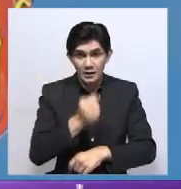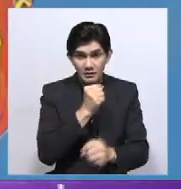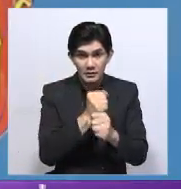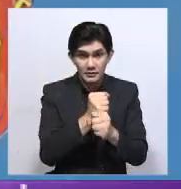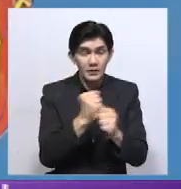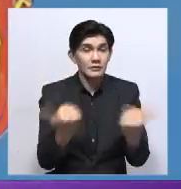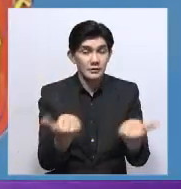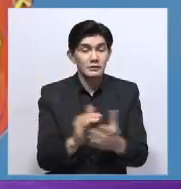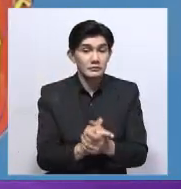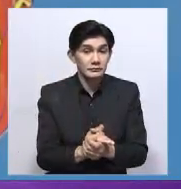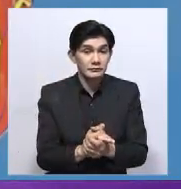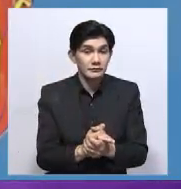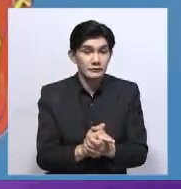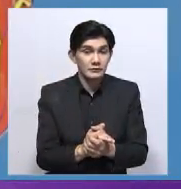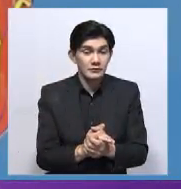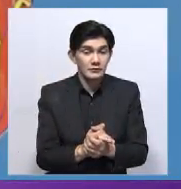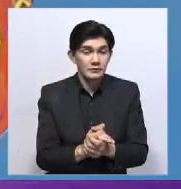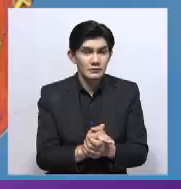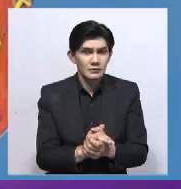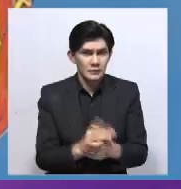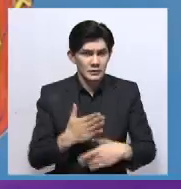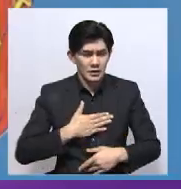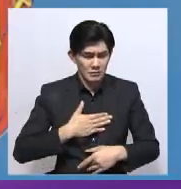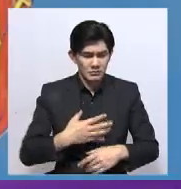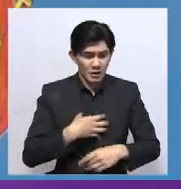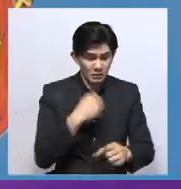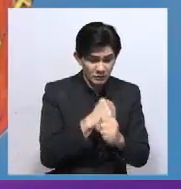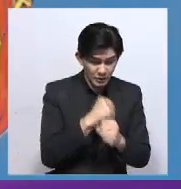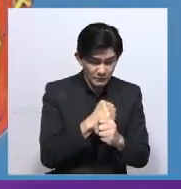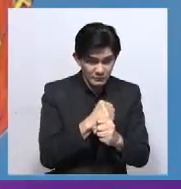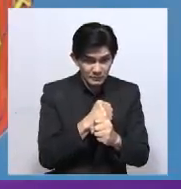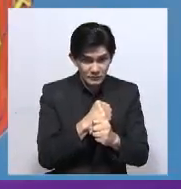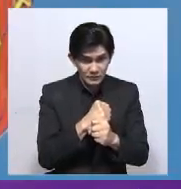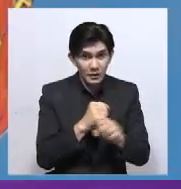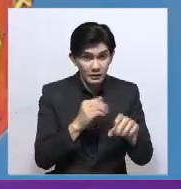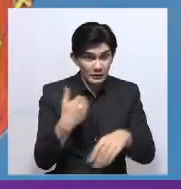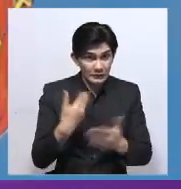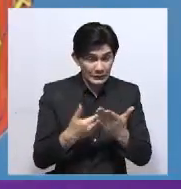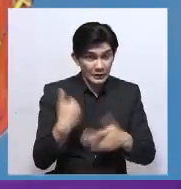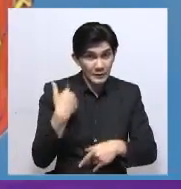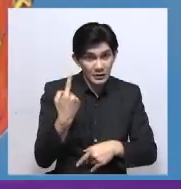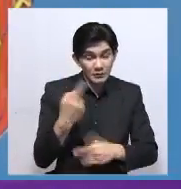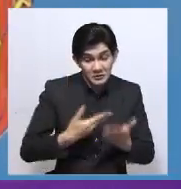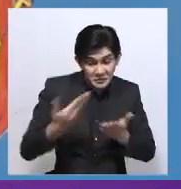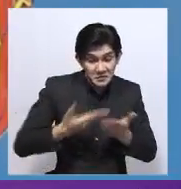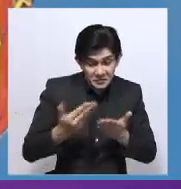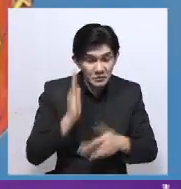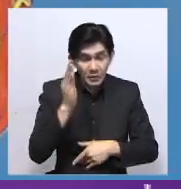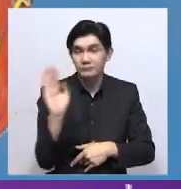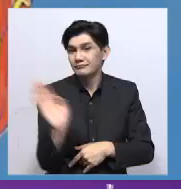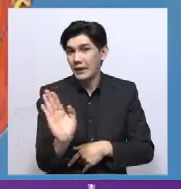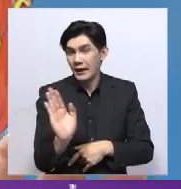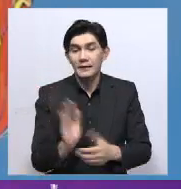ำงานในจุดนี้ไม่ใช่ว่าเราอยากทำปั๊บเรามีเงินอย่างเดียวคอยซื้อต่อไปเราไ